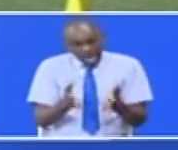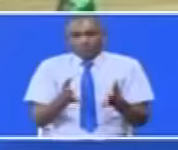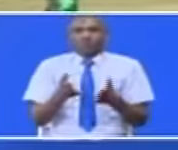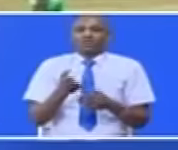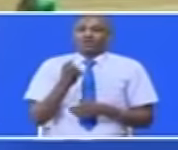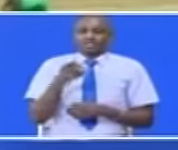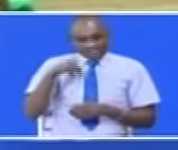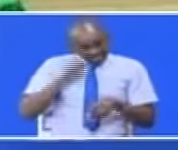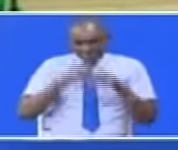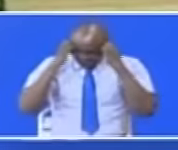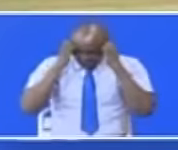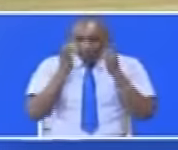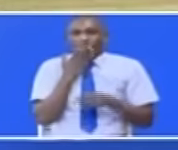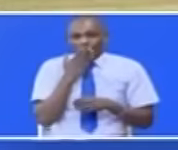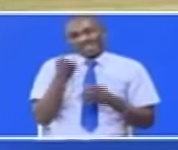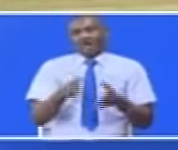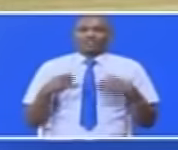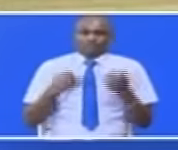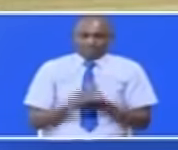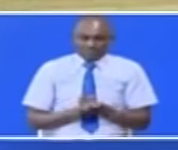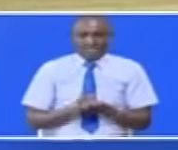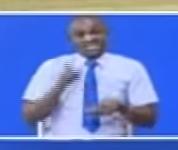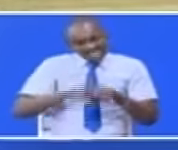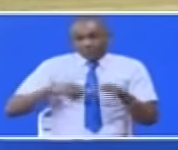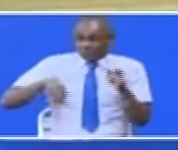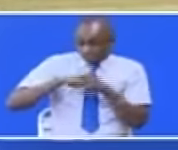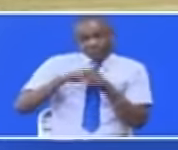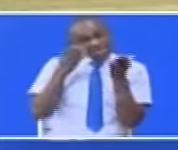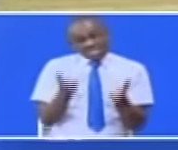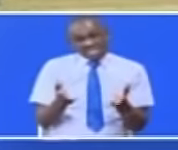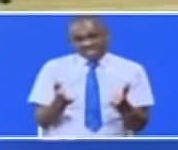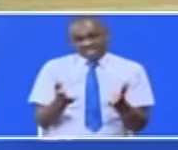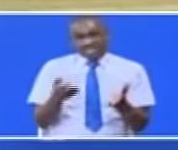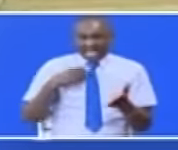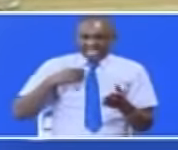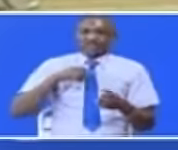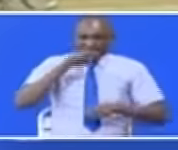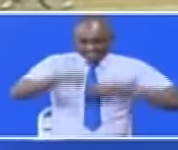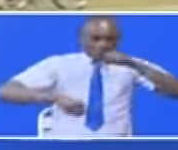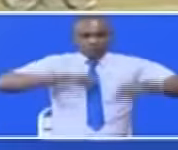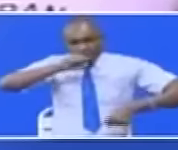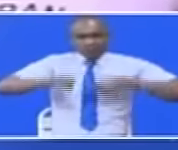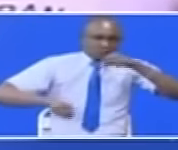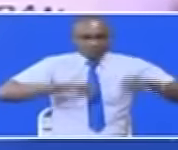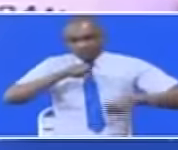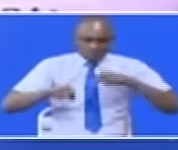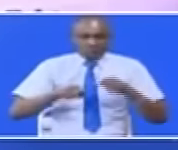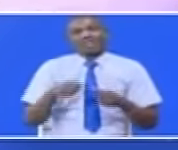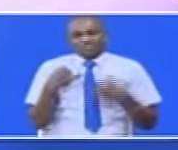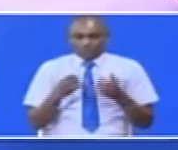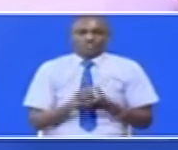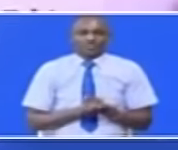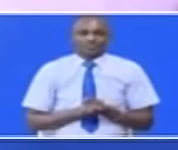bored. It's also fun while playing football and riding the bicycle.